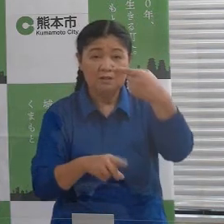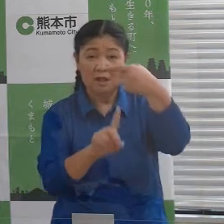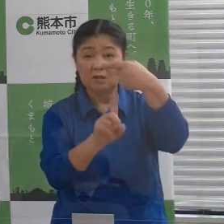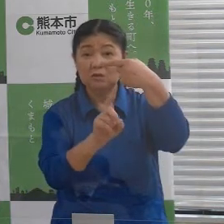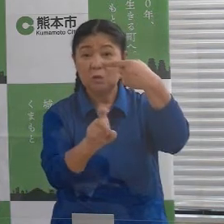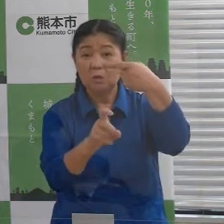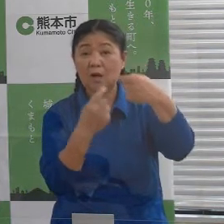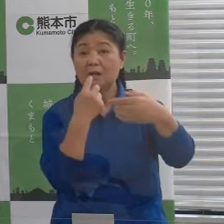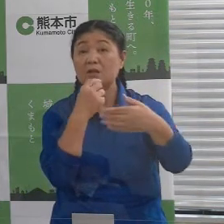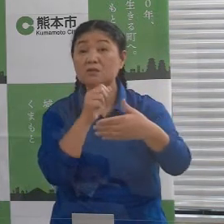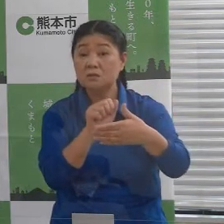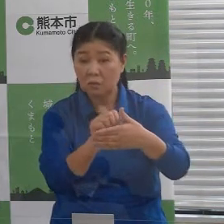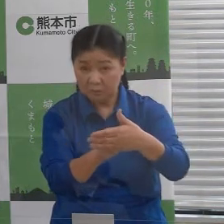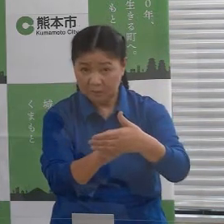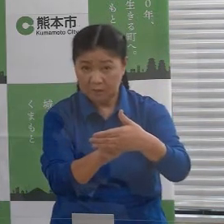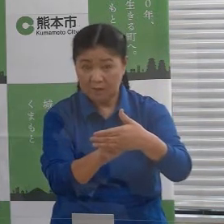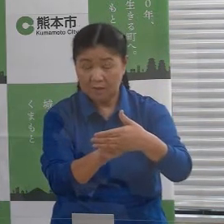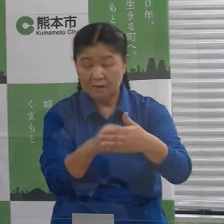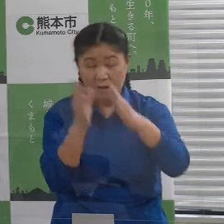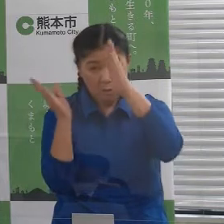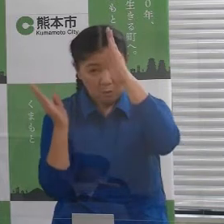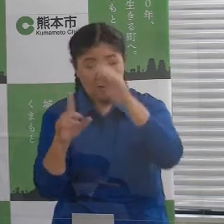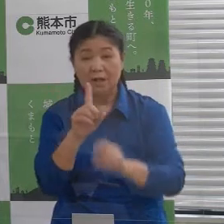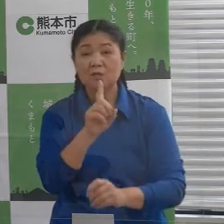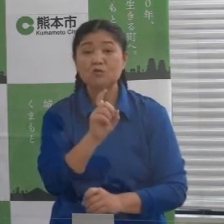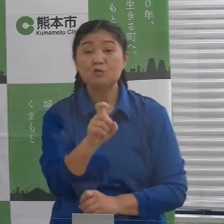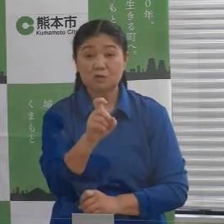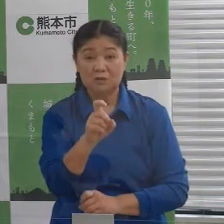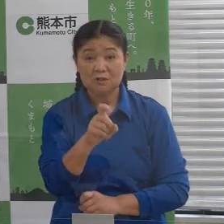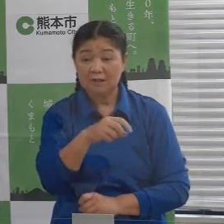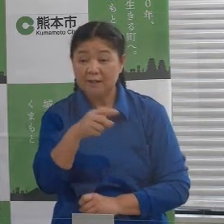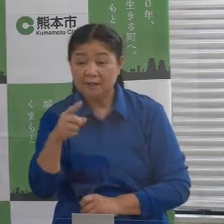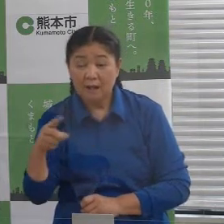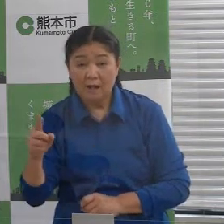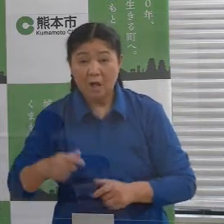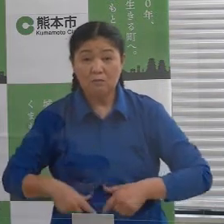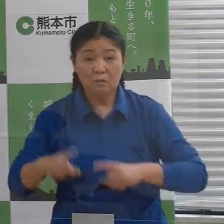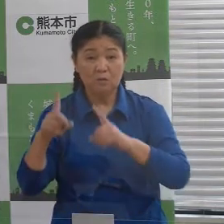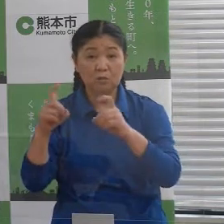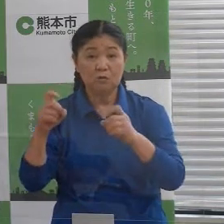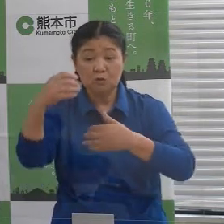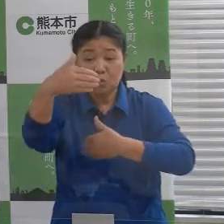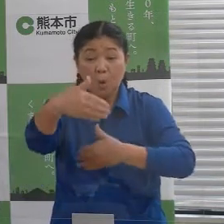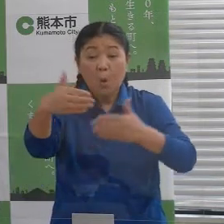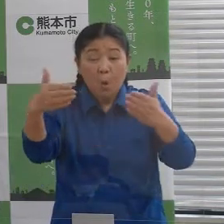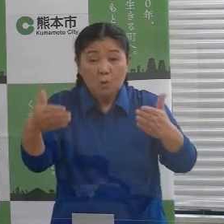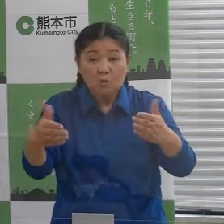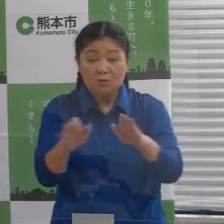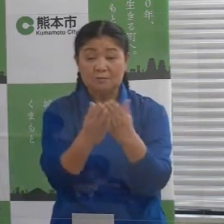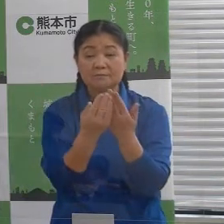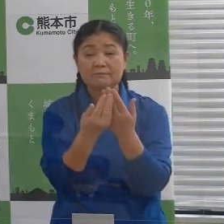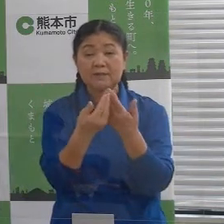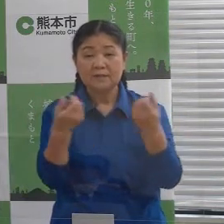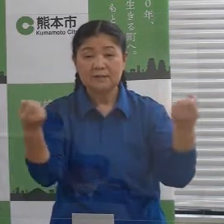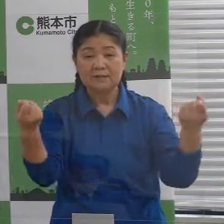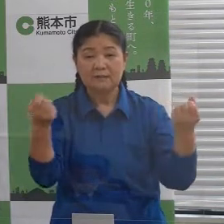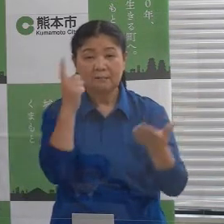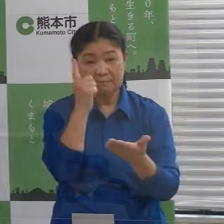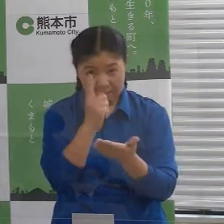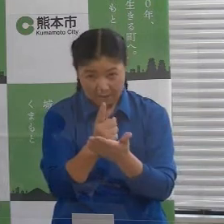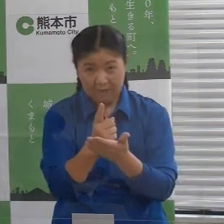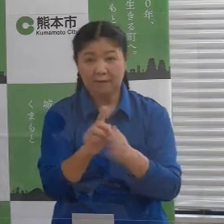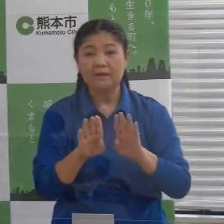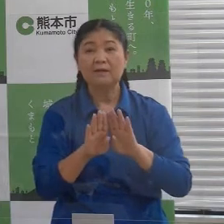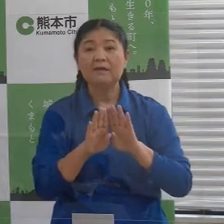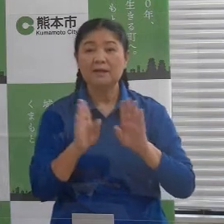10日日曜日の午前10時から熊本城ホールにおいて式典のみを開催いたします